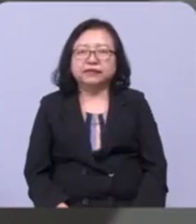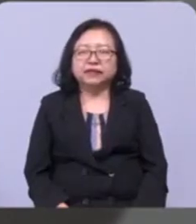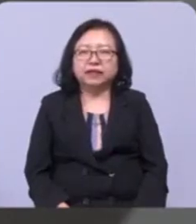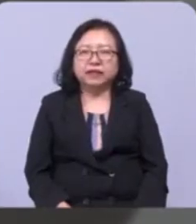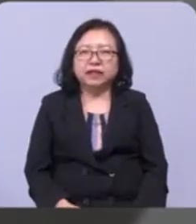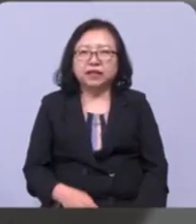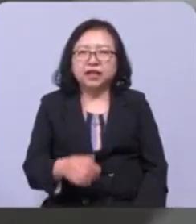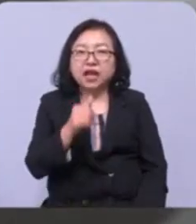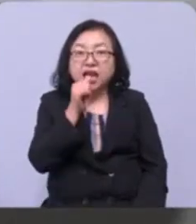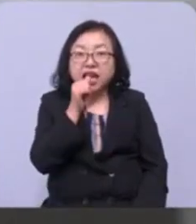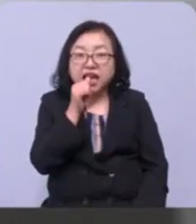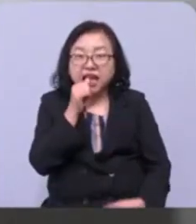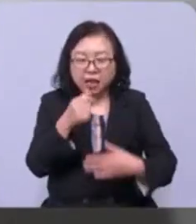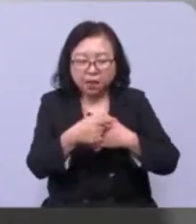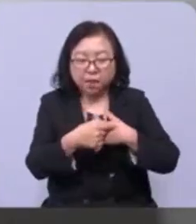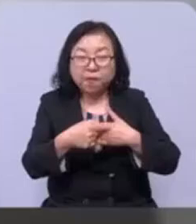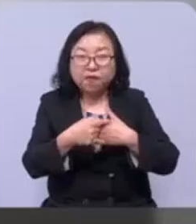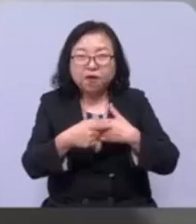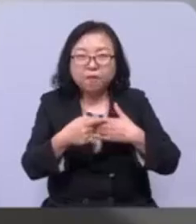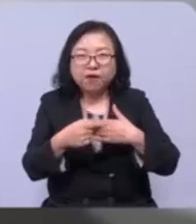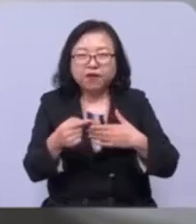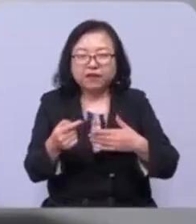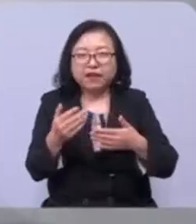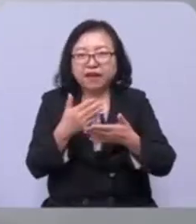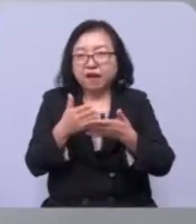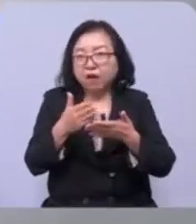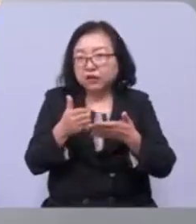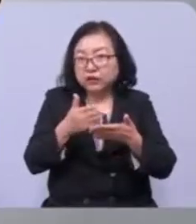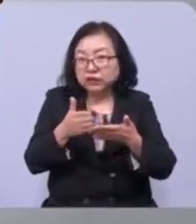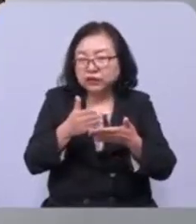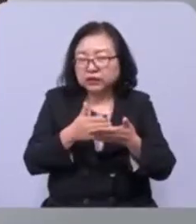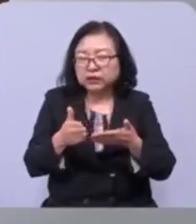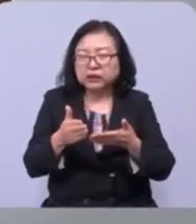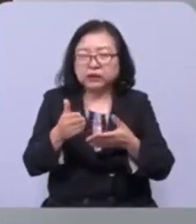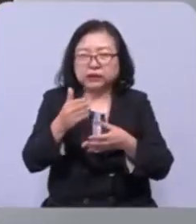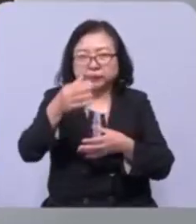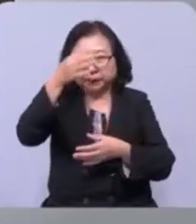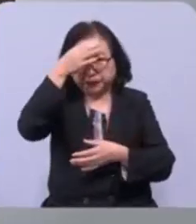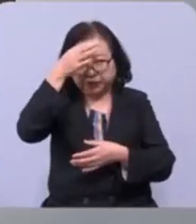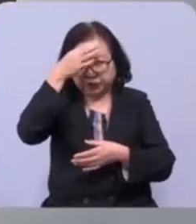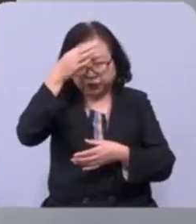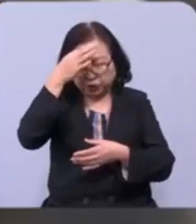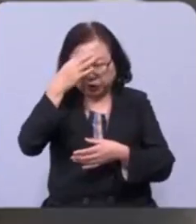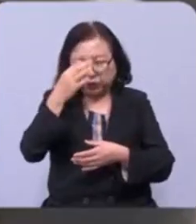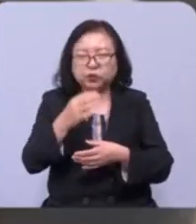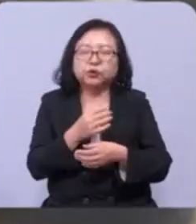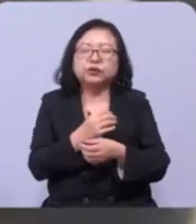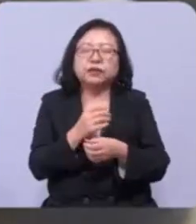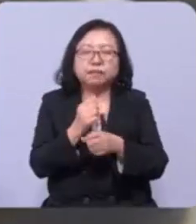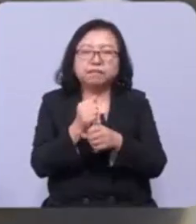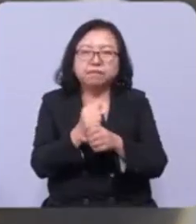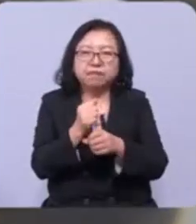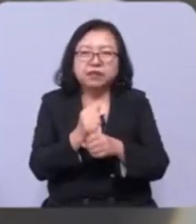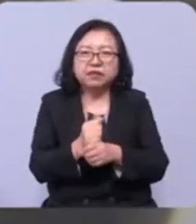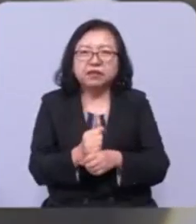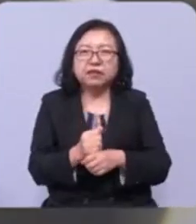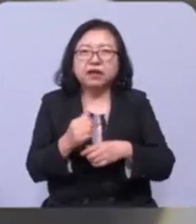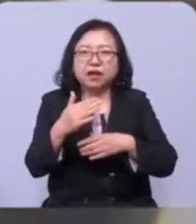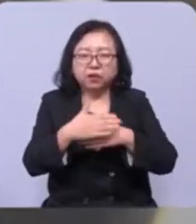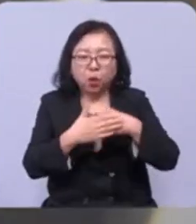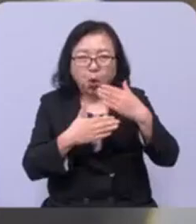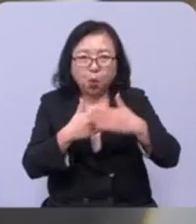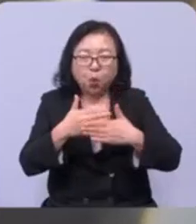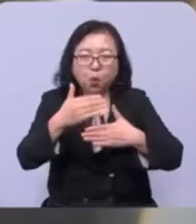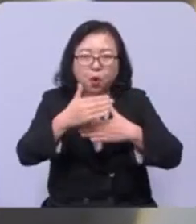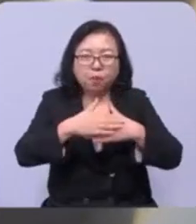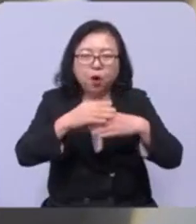금속 표면에 잉크로 그린 듯한 목금 기법의 공예 작품입니다. 여러 번 겹친 금속을 녹인